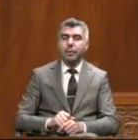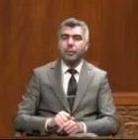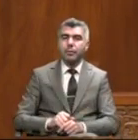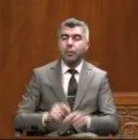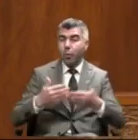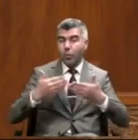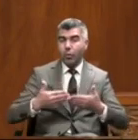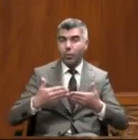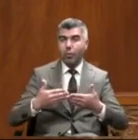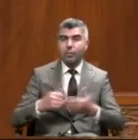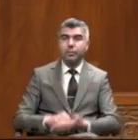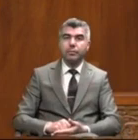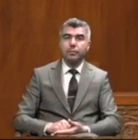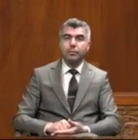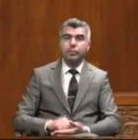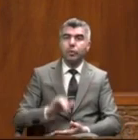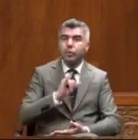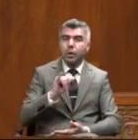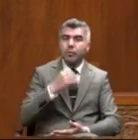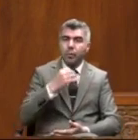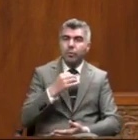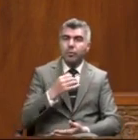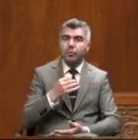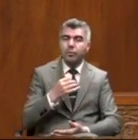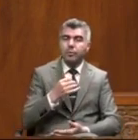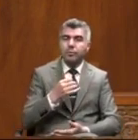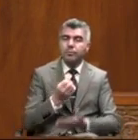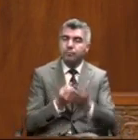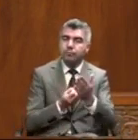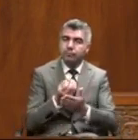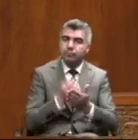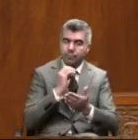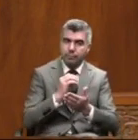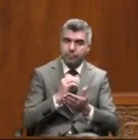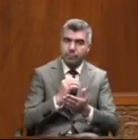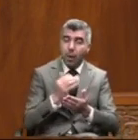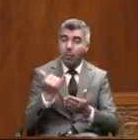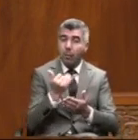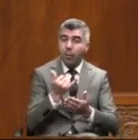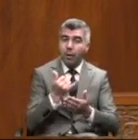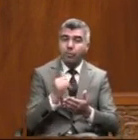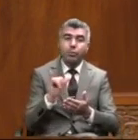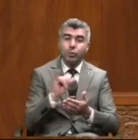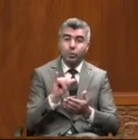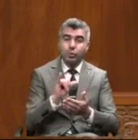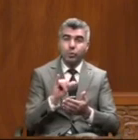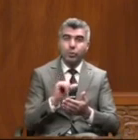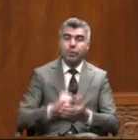اليوم لا يشكل غايه في حد ذاته لاننا لان الهدف هو